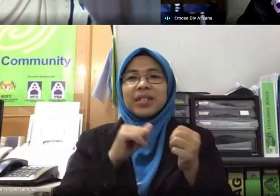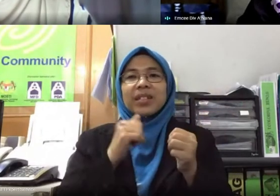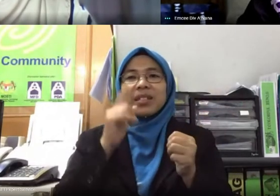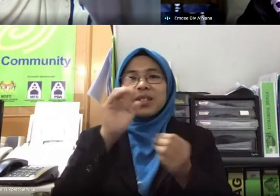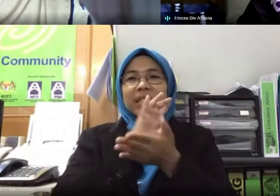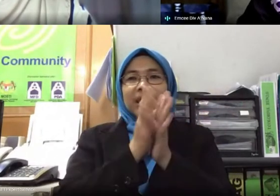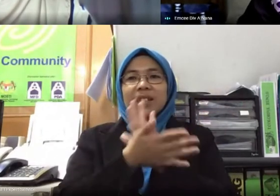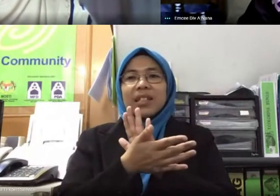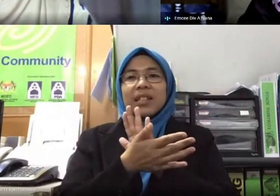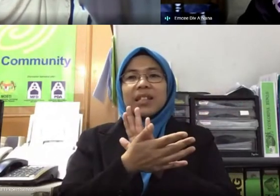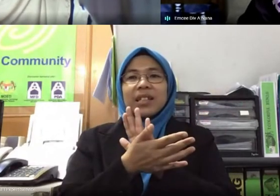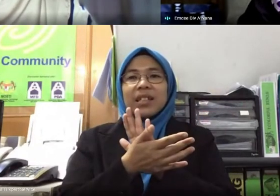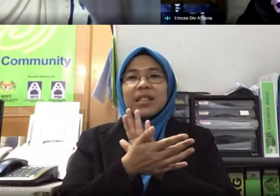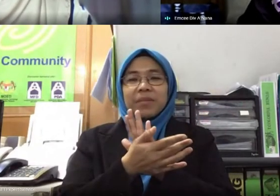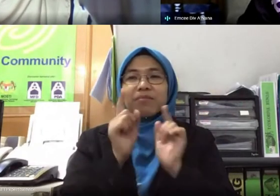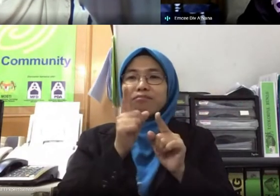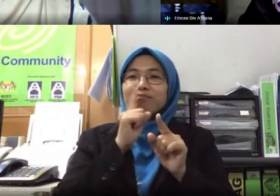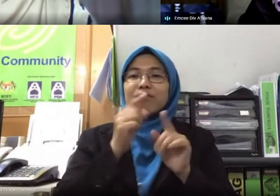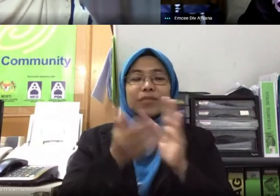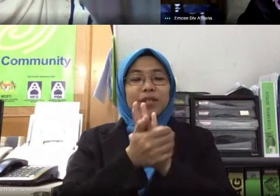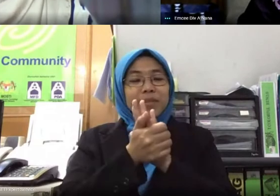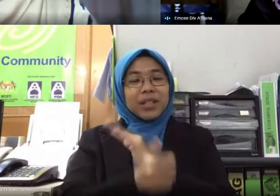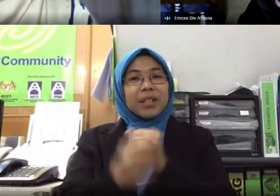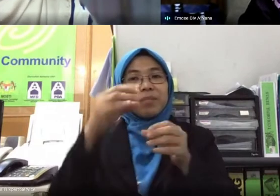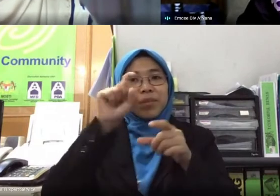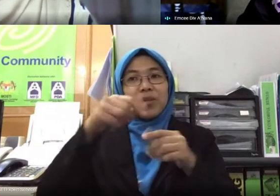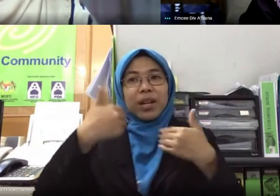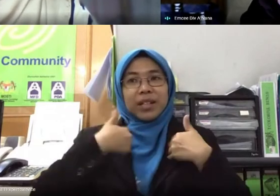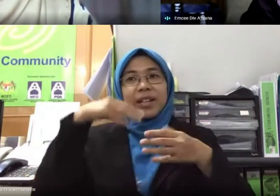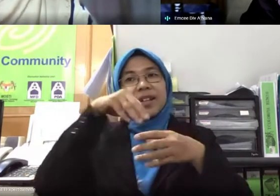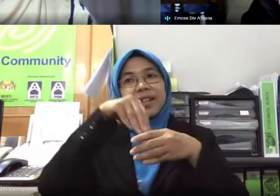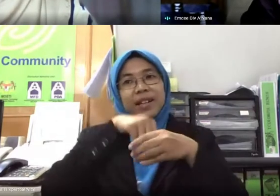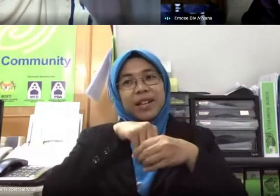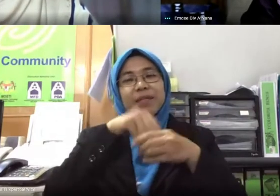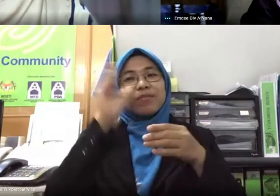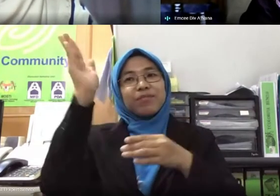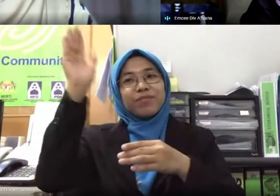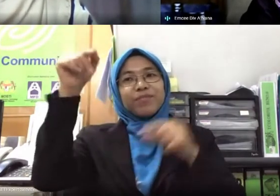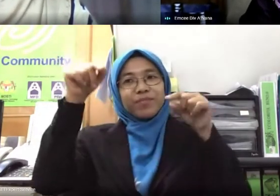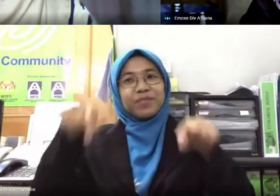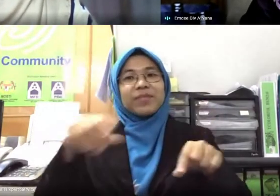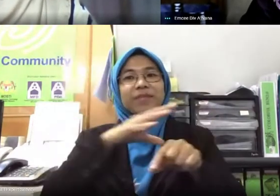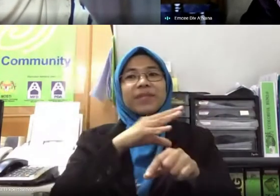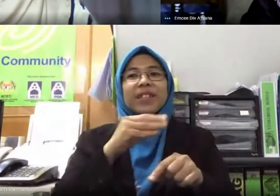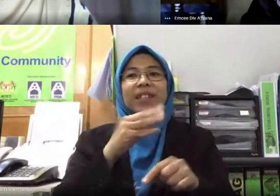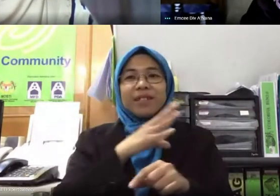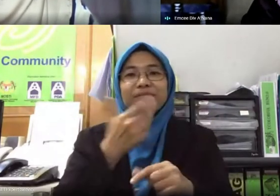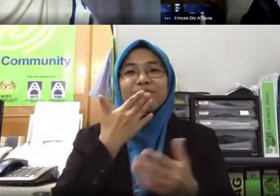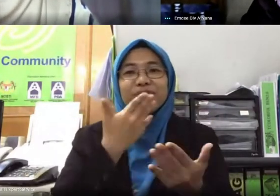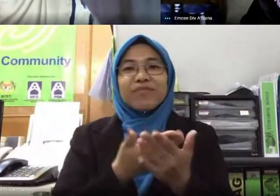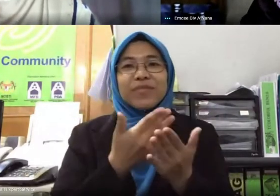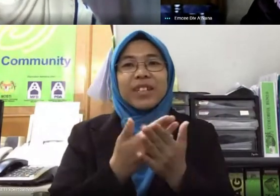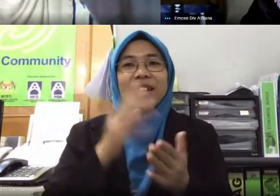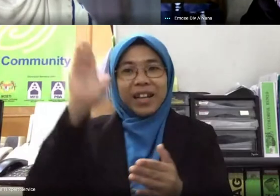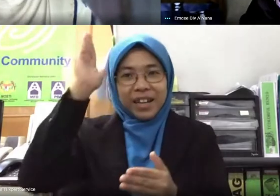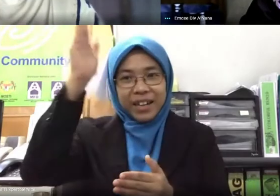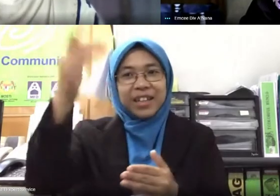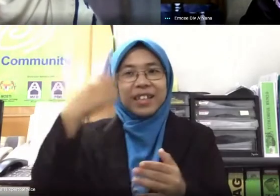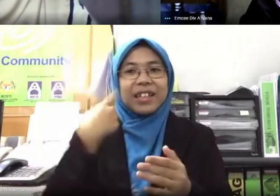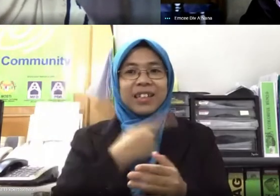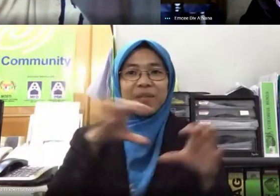salah satu kemahiran yang perlu ada dalam pengucapan awam ataupun menarik. Mungkin akan datang kita